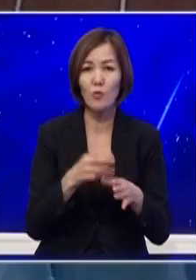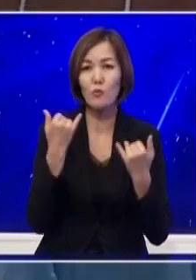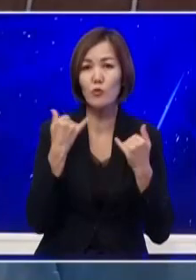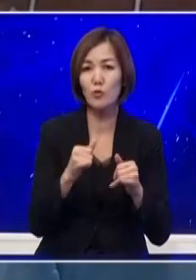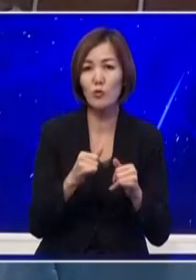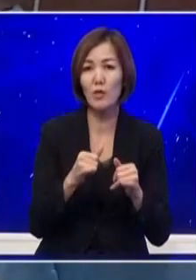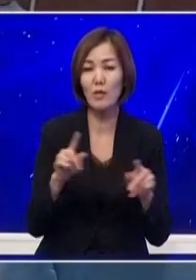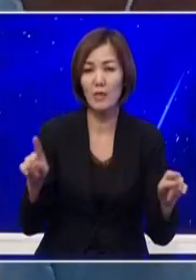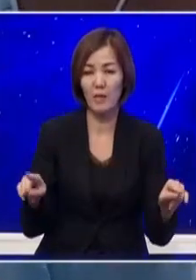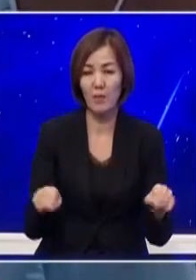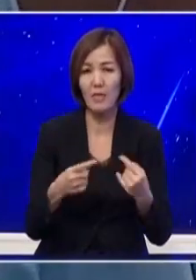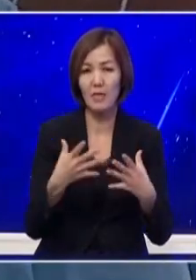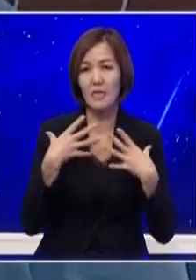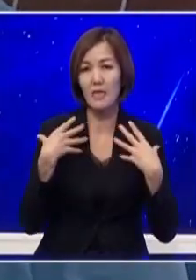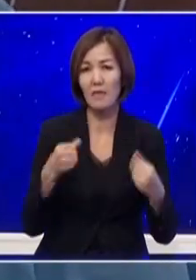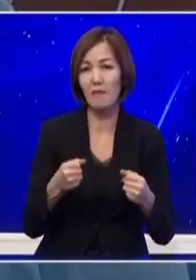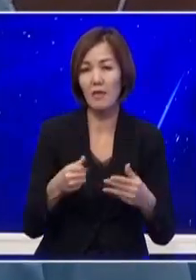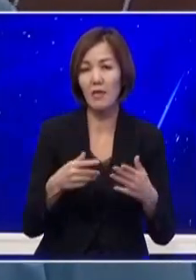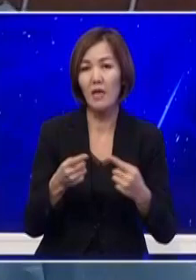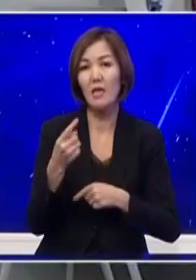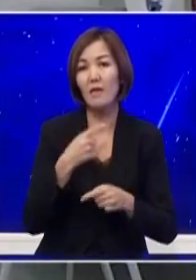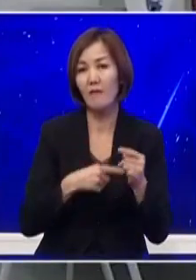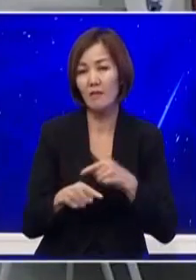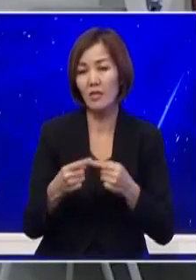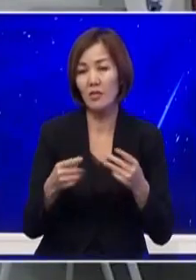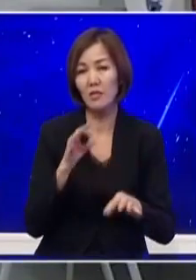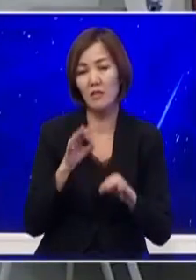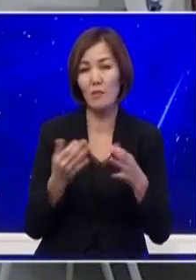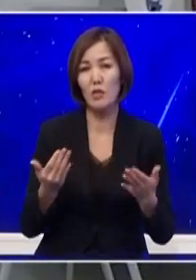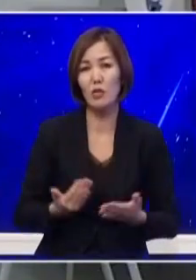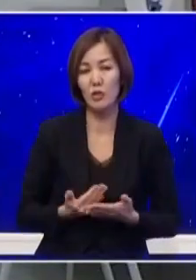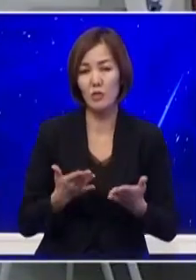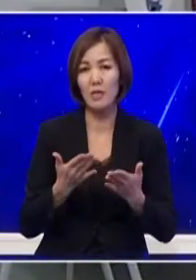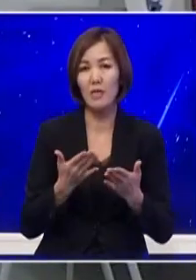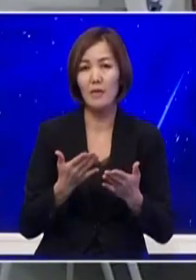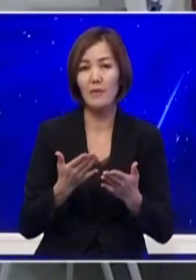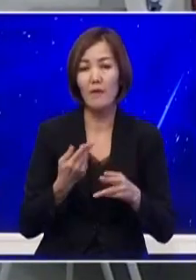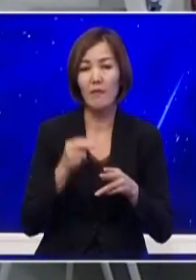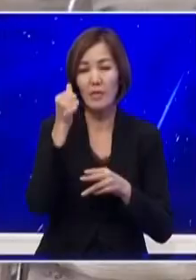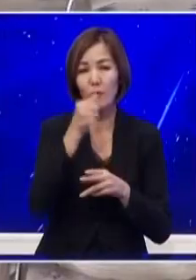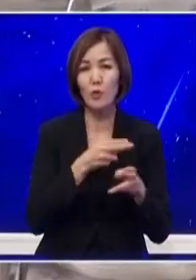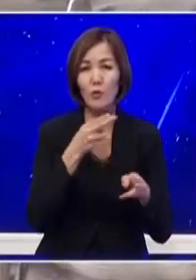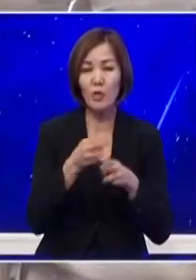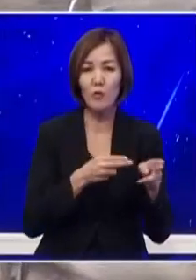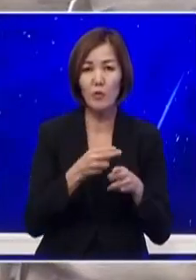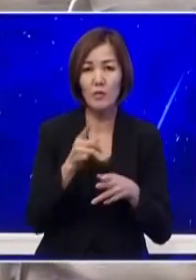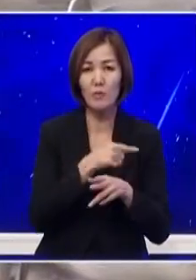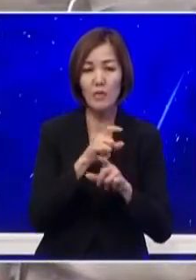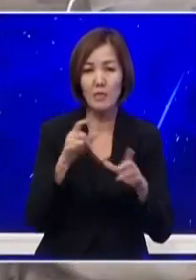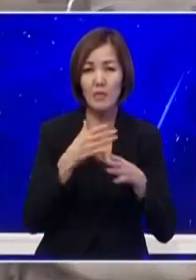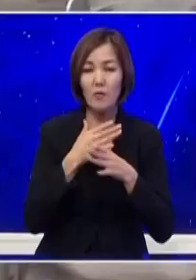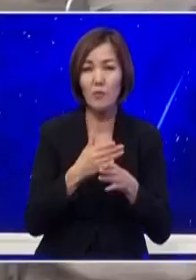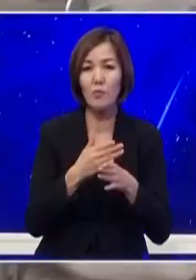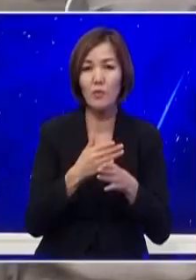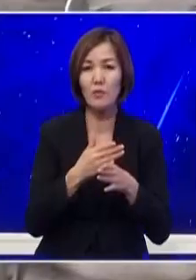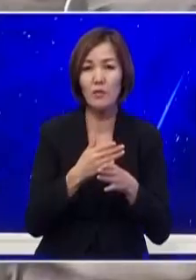Впереди реабилитация, выздоровление и возвращение к нормальной жизни у ребят. Стоит отметить, в этом году хирургическая медицинская помощь детям